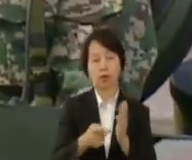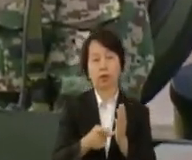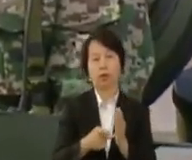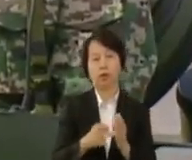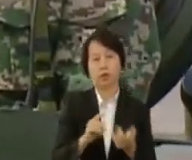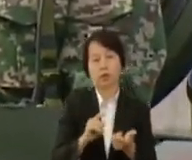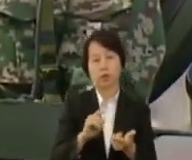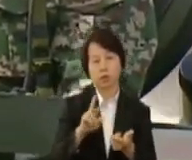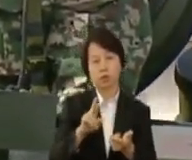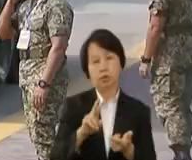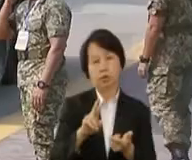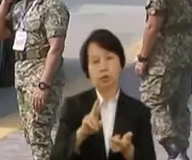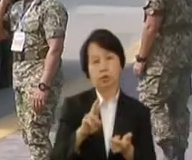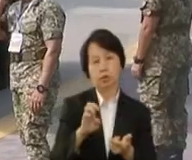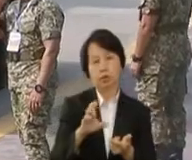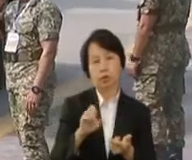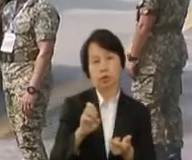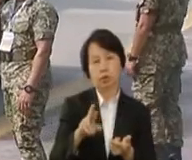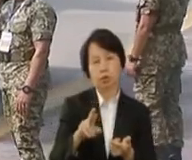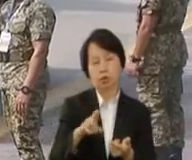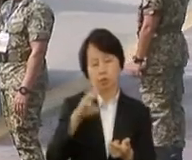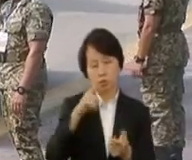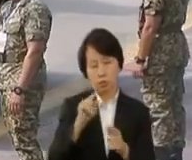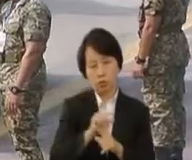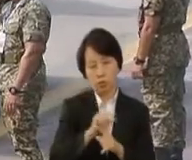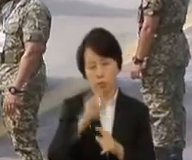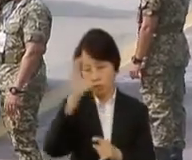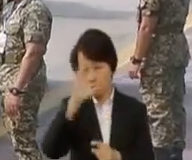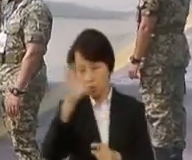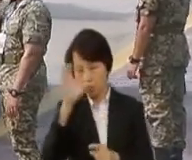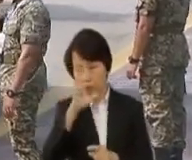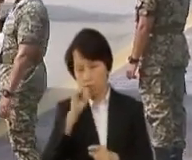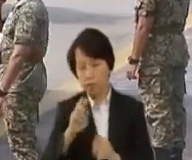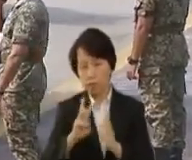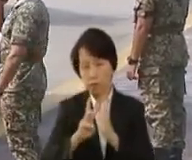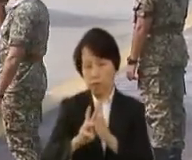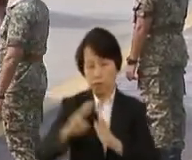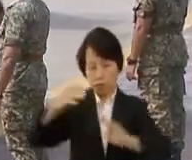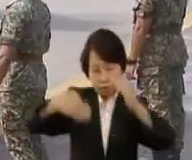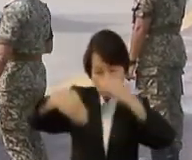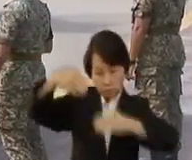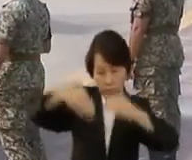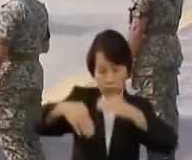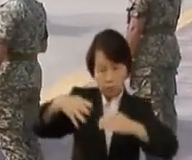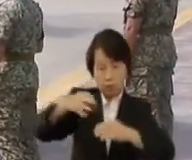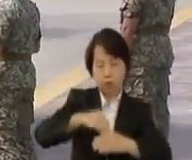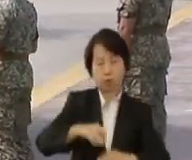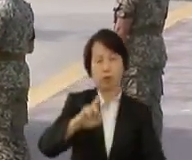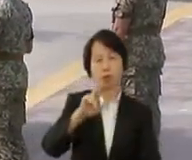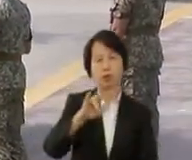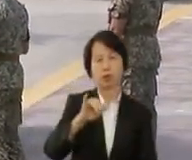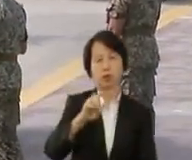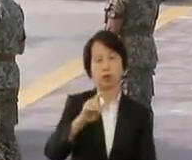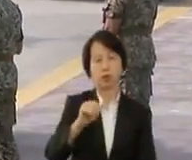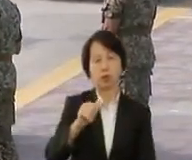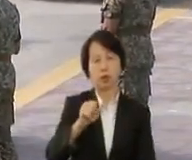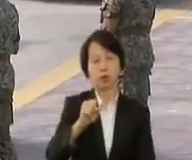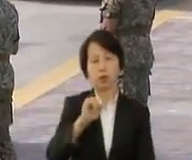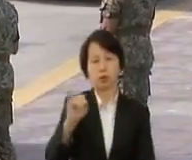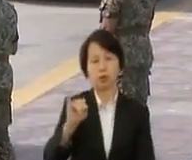reconnaissance vehicle yang digunakan untuk mengesan dan mengenal pasti agen biologi dan radiasi.